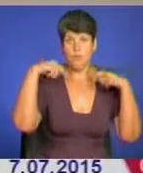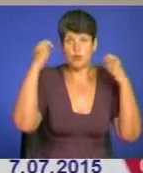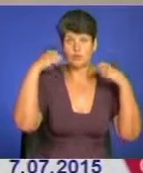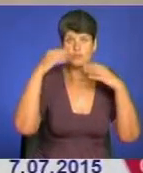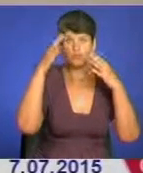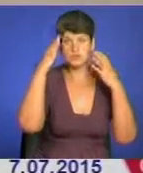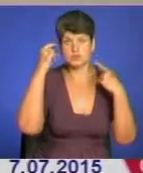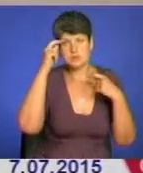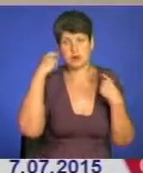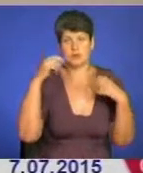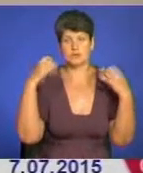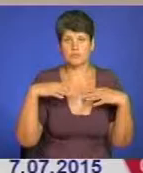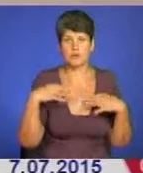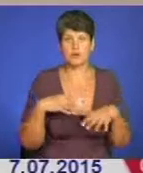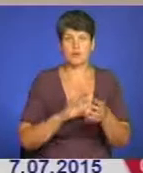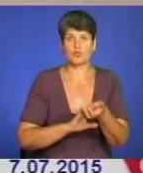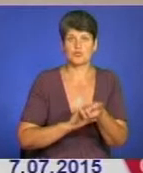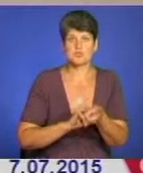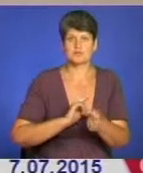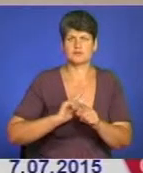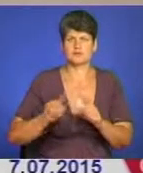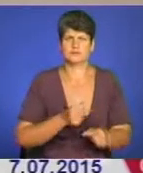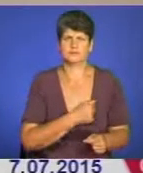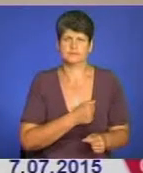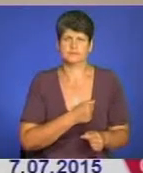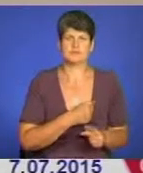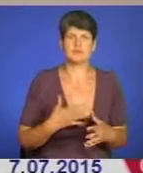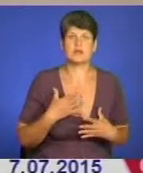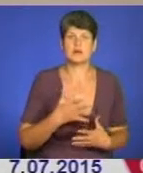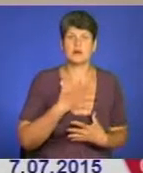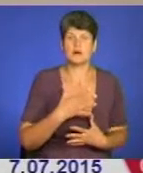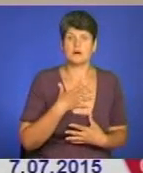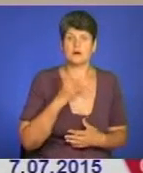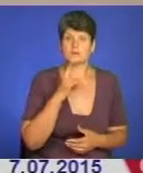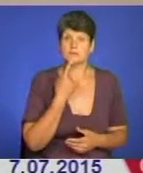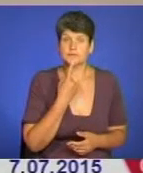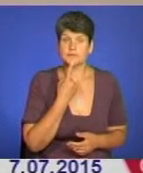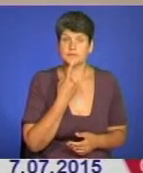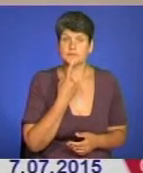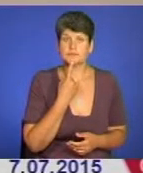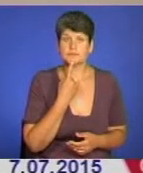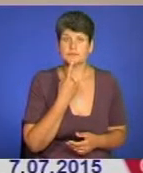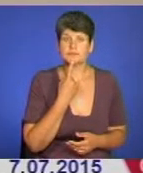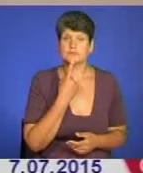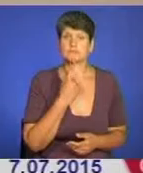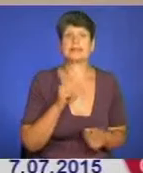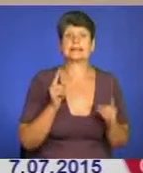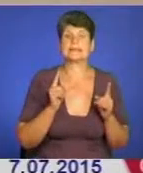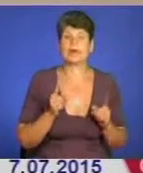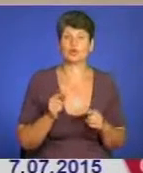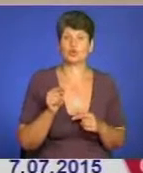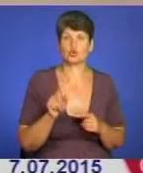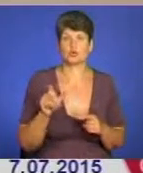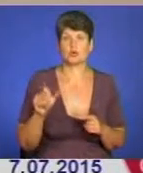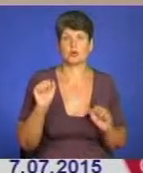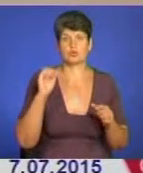починає активно потіти, пришвидшується пульс, з'являється задишка. І навіть до того, що людина